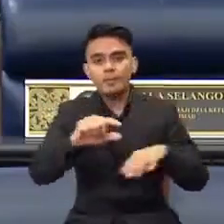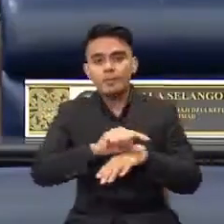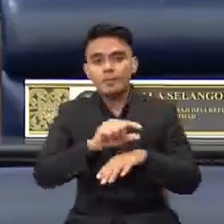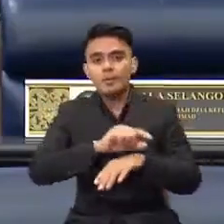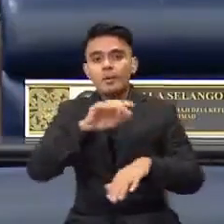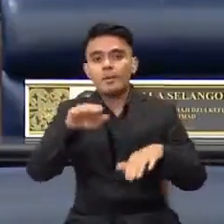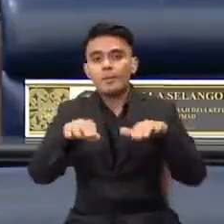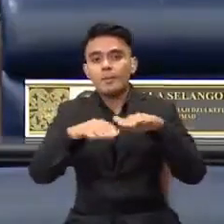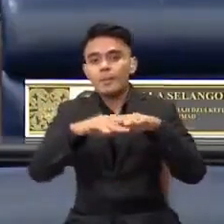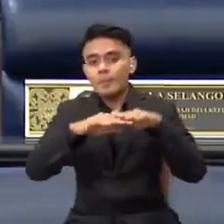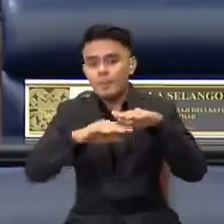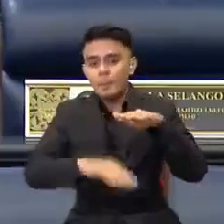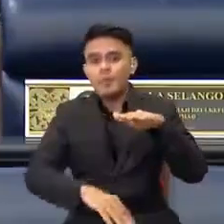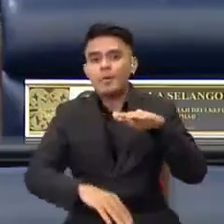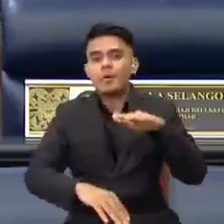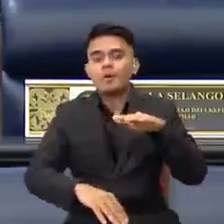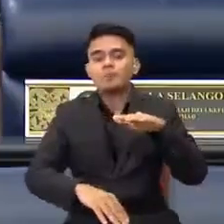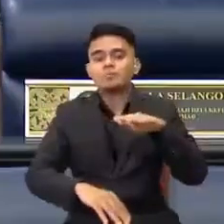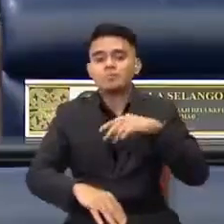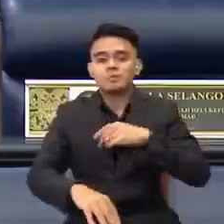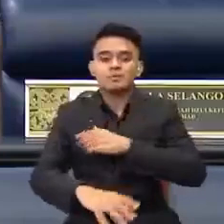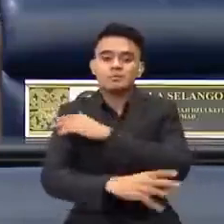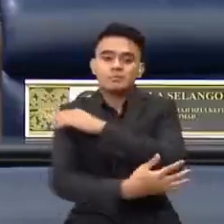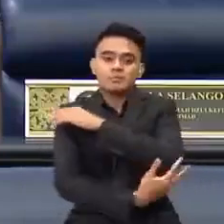bawah paras garis kemiskinan.